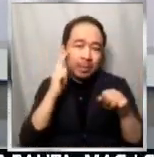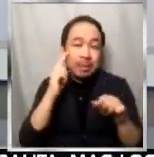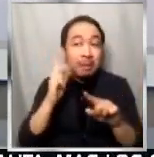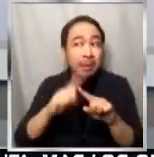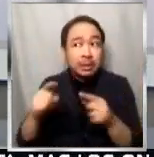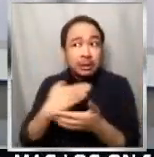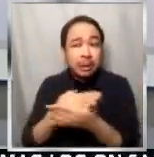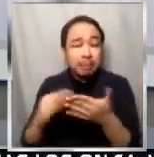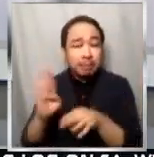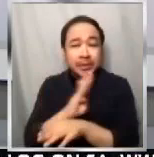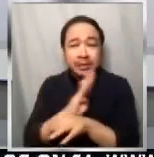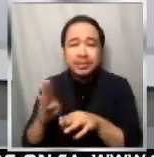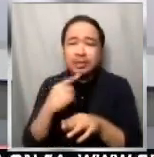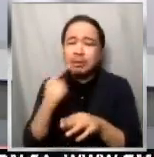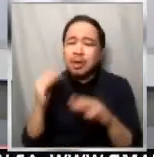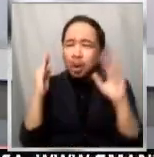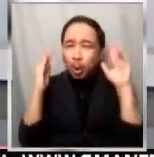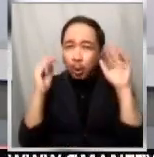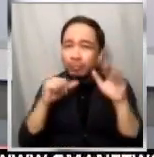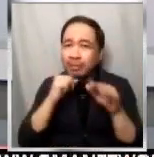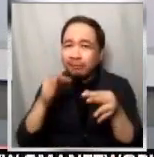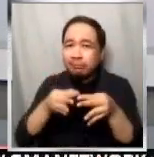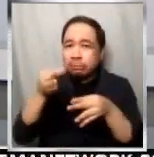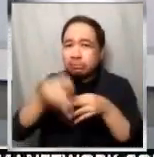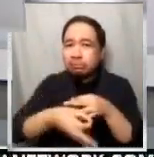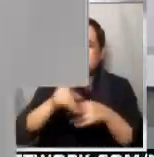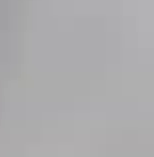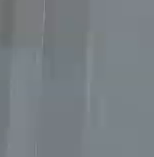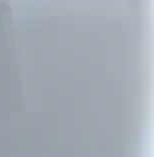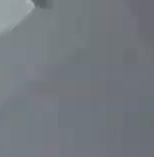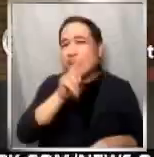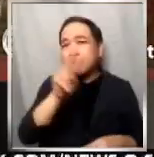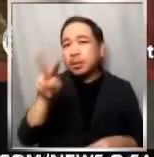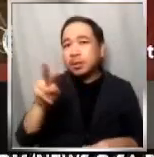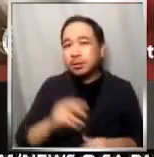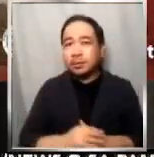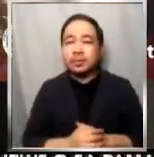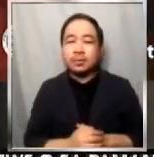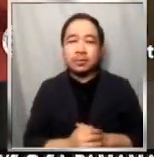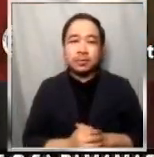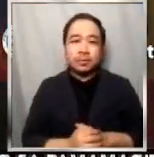taong 2022. Nakatutok si Joseph Moro.